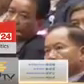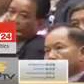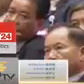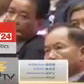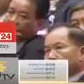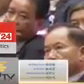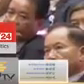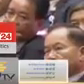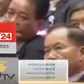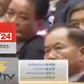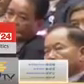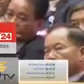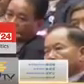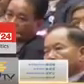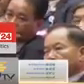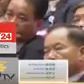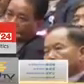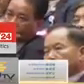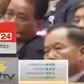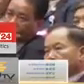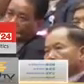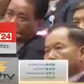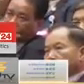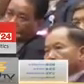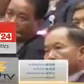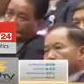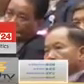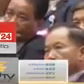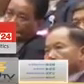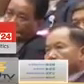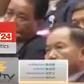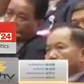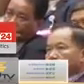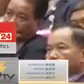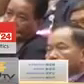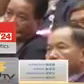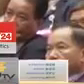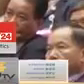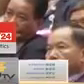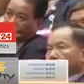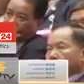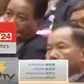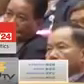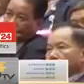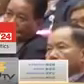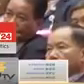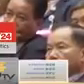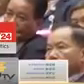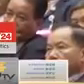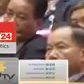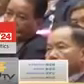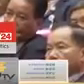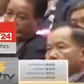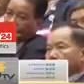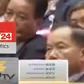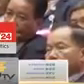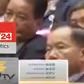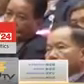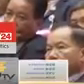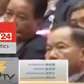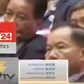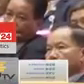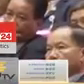ามข้อ109แล้วประท้วงผู้มาประท้วง2ท่านนี่นะตาม